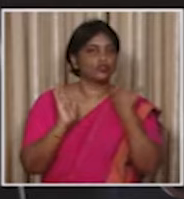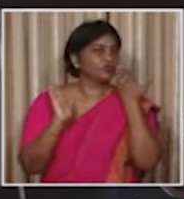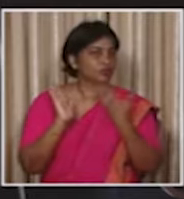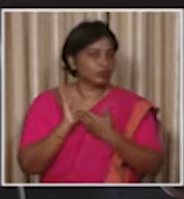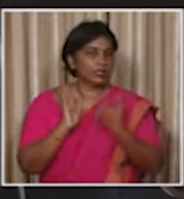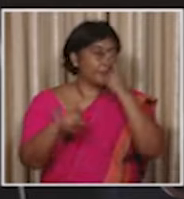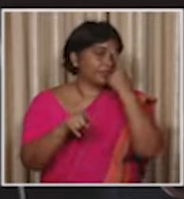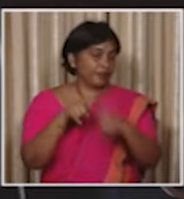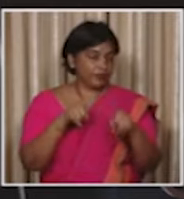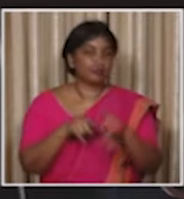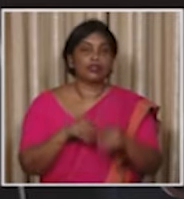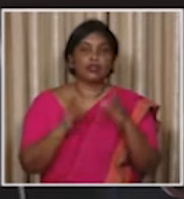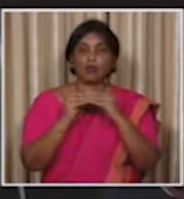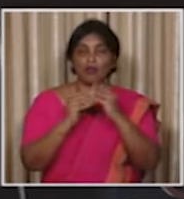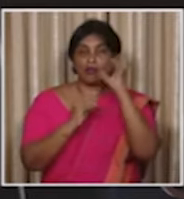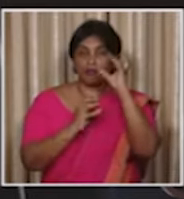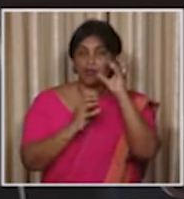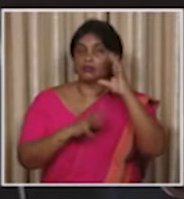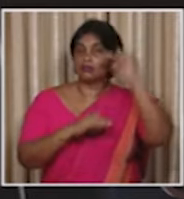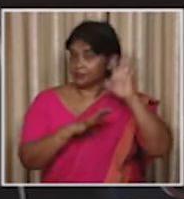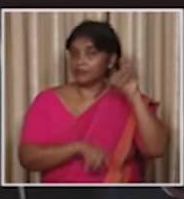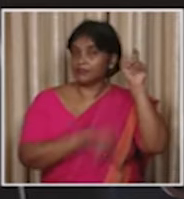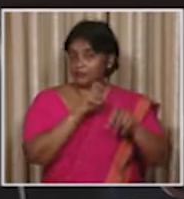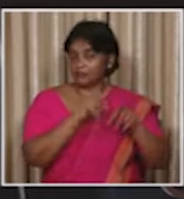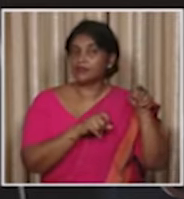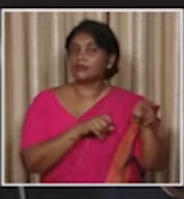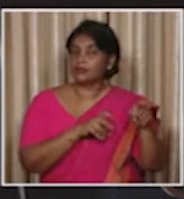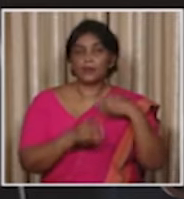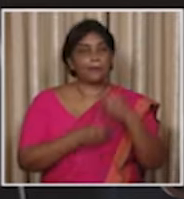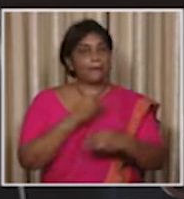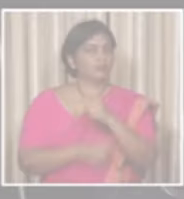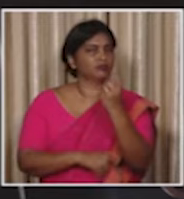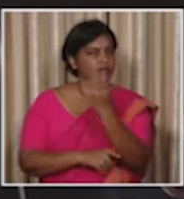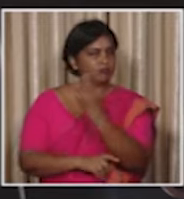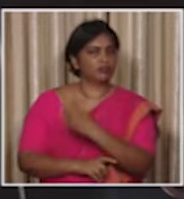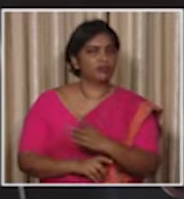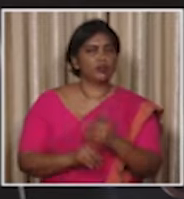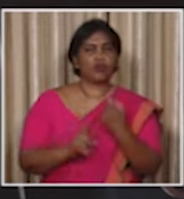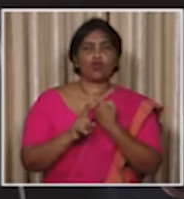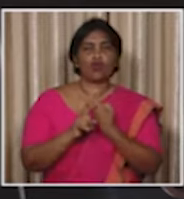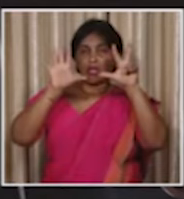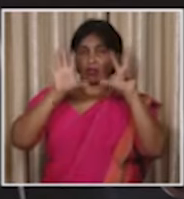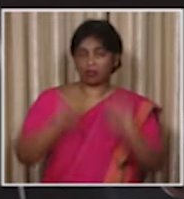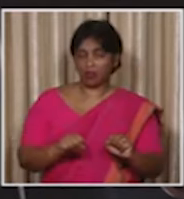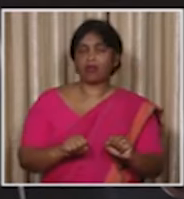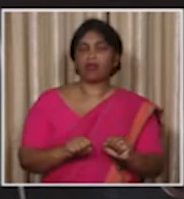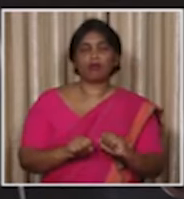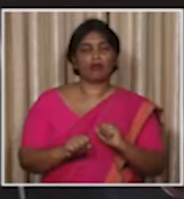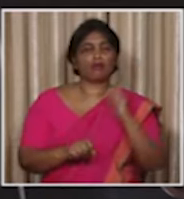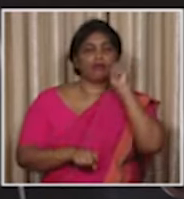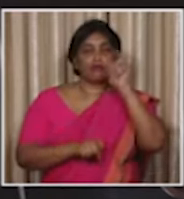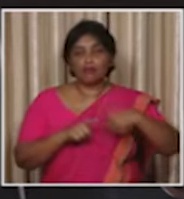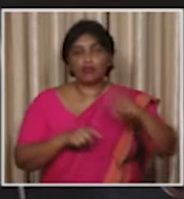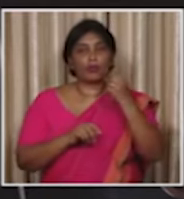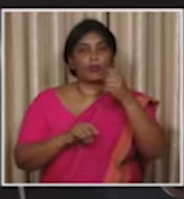ගිය අවුරුද්ද විතර බීලුණු අපනයනේ ආනයනය කරපු අය ඒ ව්‍යාපාරිකෝ කීප දෙනා කෝටි 8000 සෑම